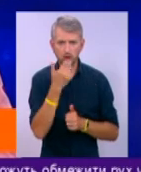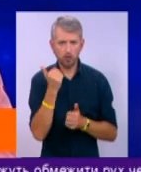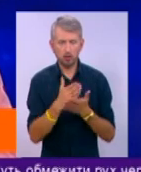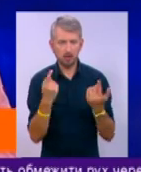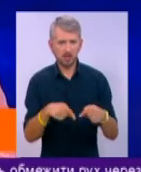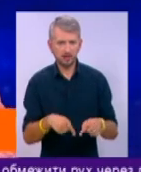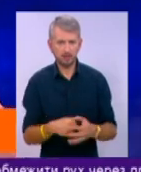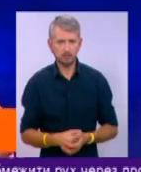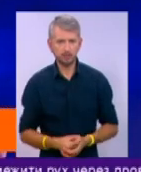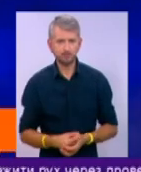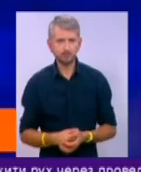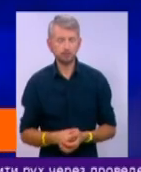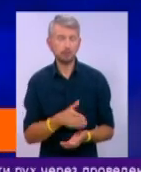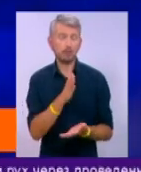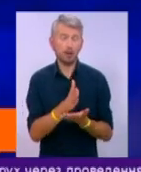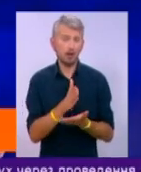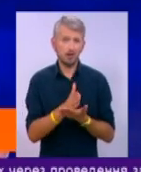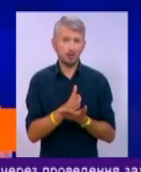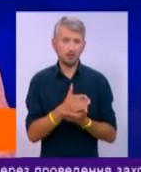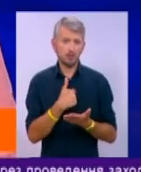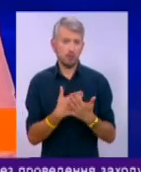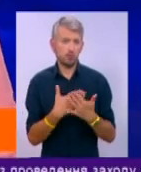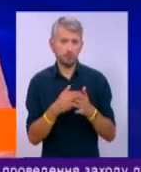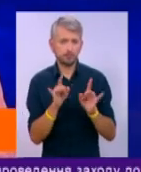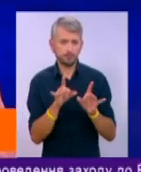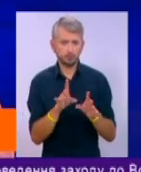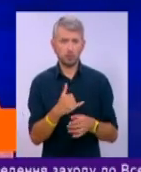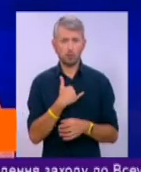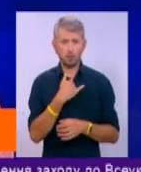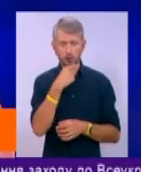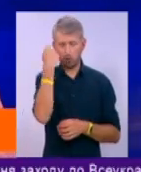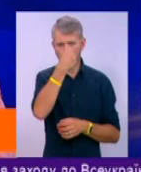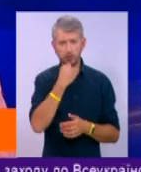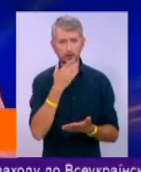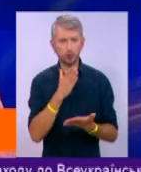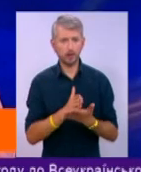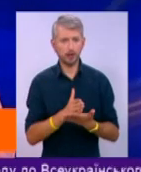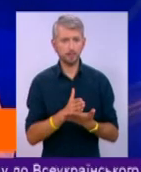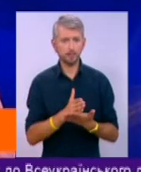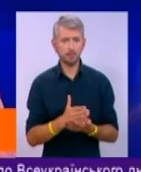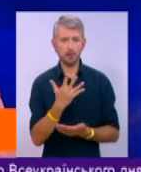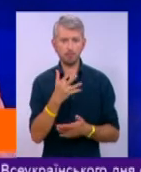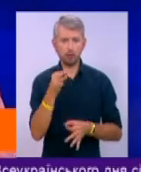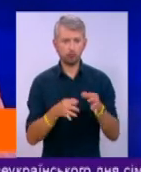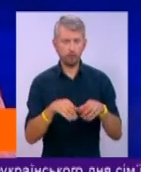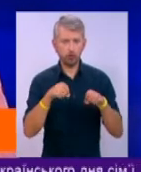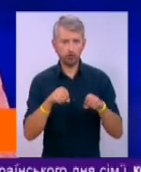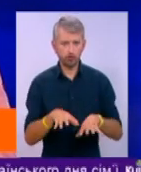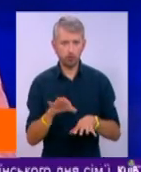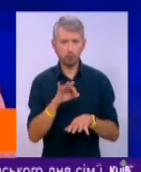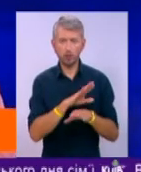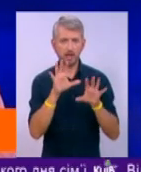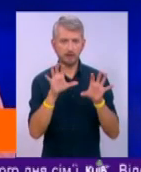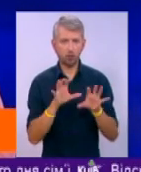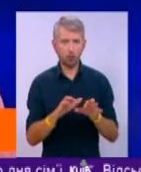регрес. Тобто є, ну, я просто такий приклад невеличкий прикажу, в мене особисто є 5 судових рішень про незаконність